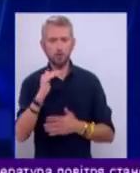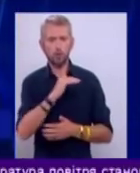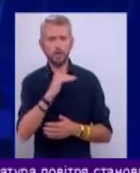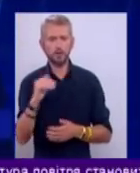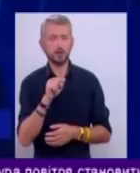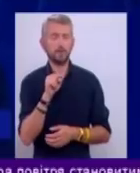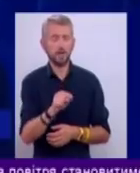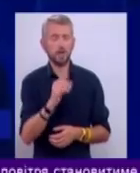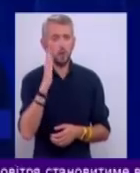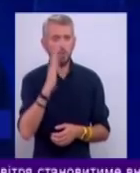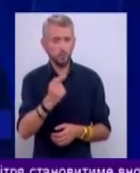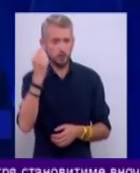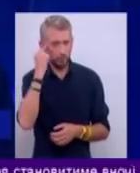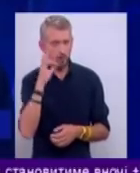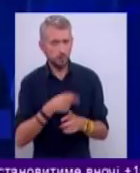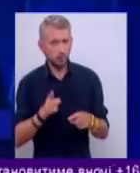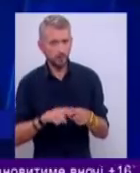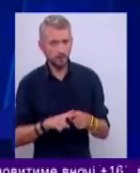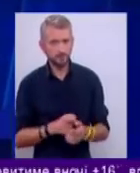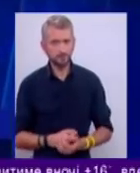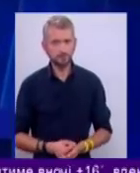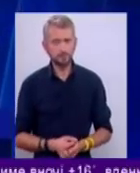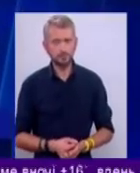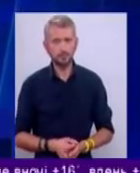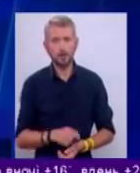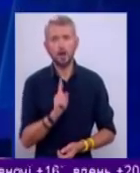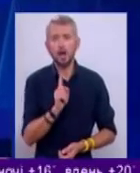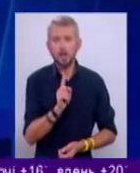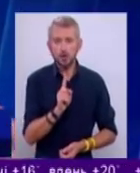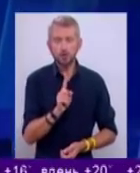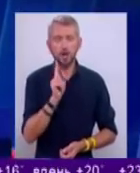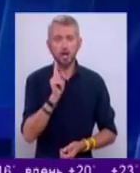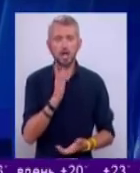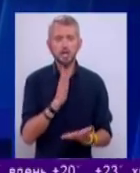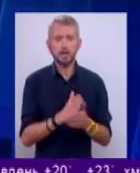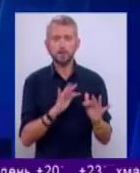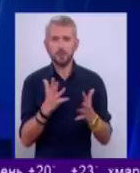він, ну, буде думати про це. Але ж є